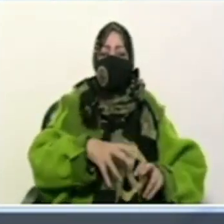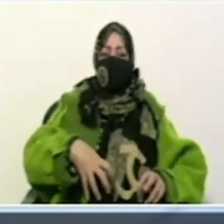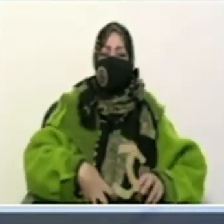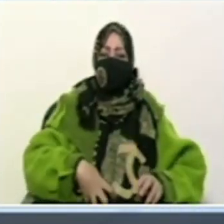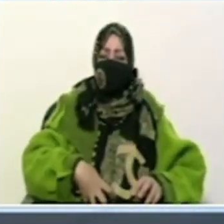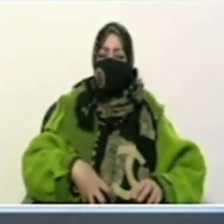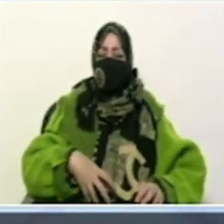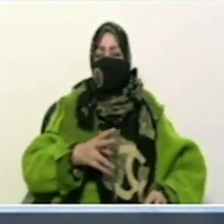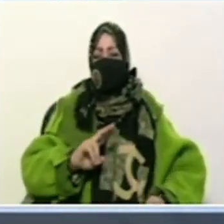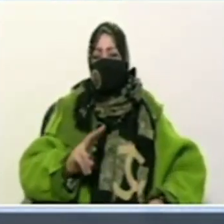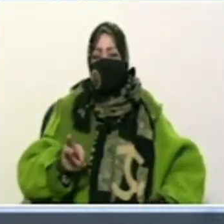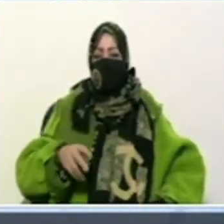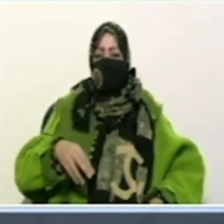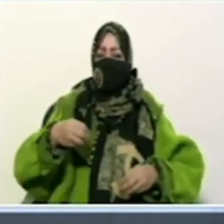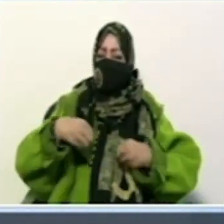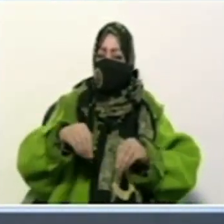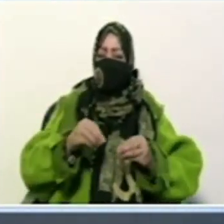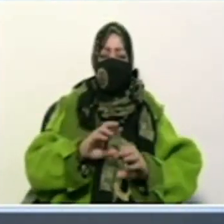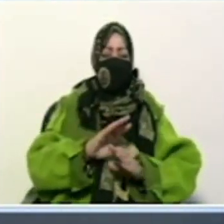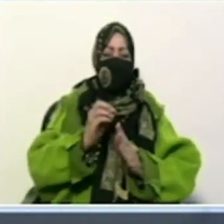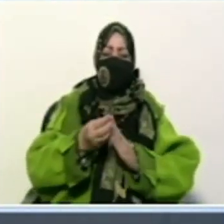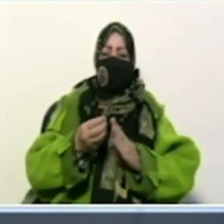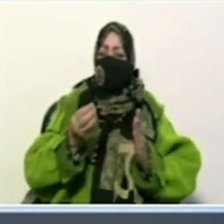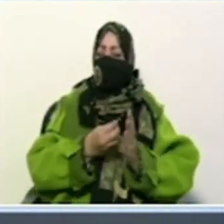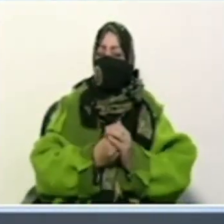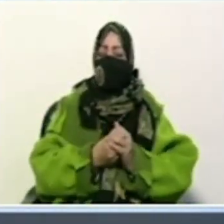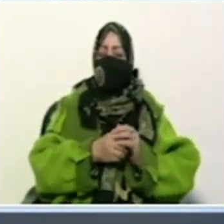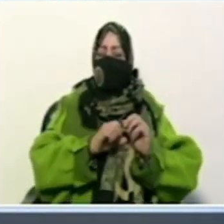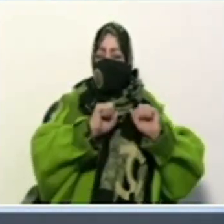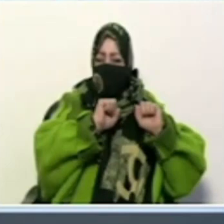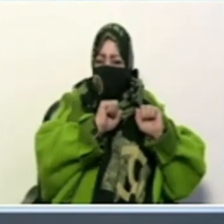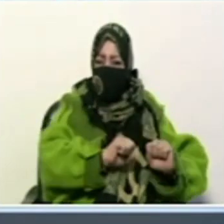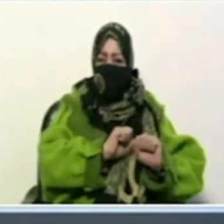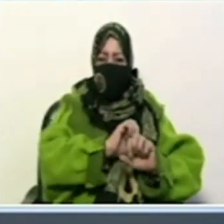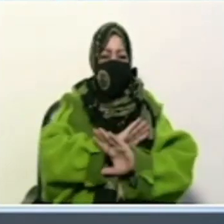فيها كما يستحب في الأضحية الجمع بين الأكل